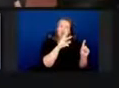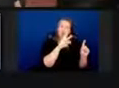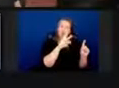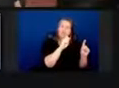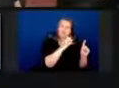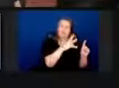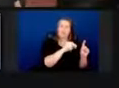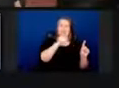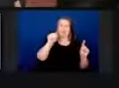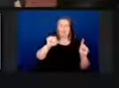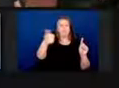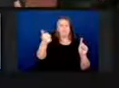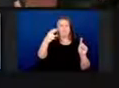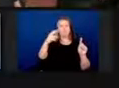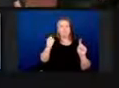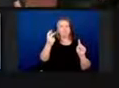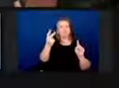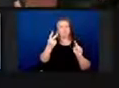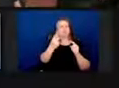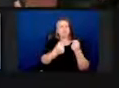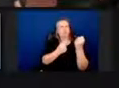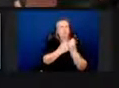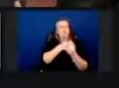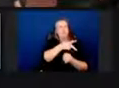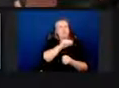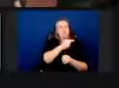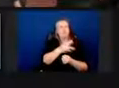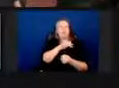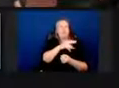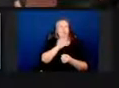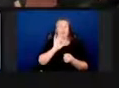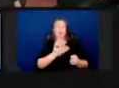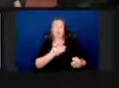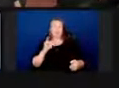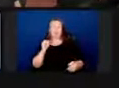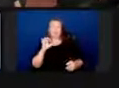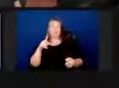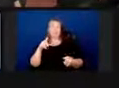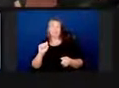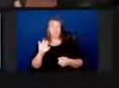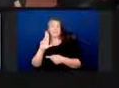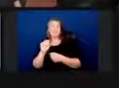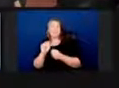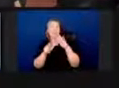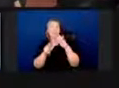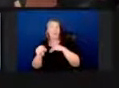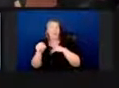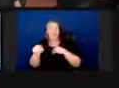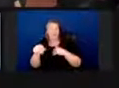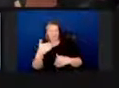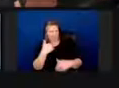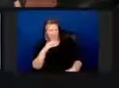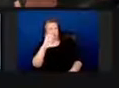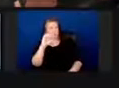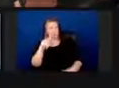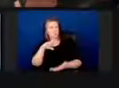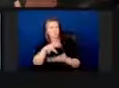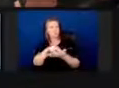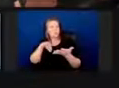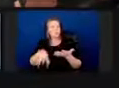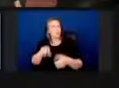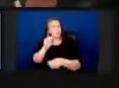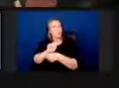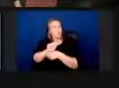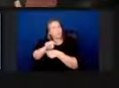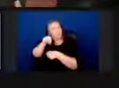مع المدارس، لمثلا نحن نقوم بشراكات مع شركات الطيران، وأيضا لدينا عدد